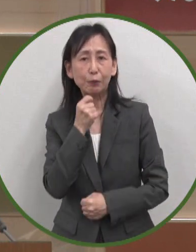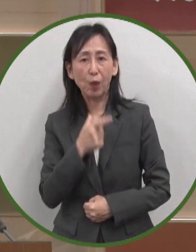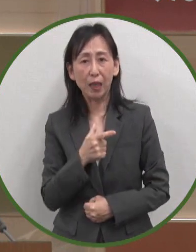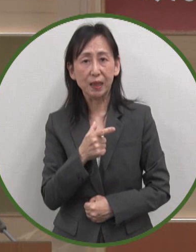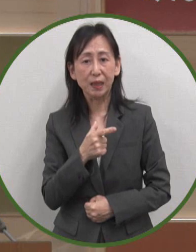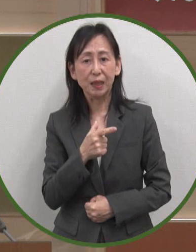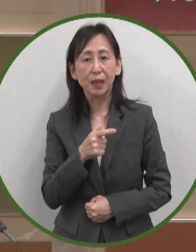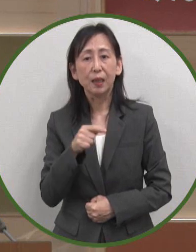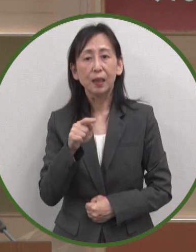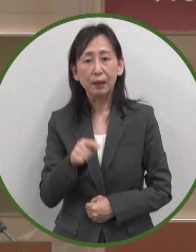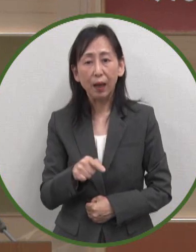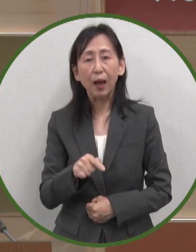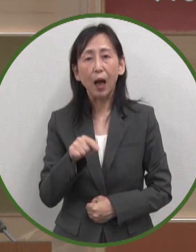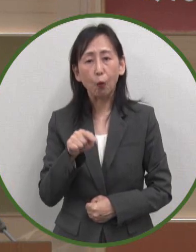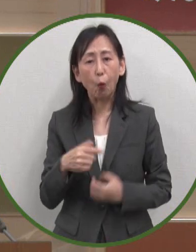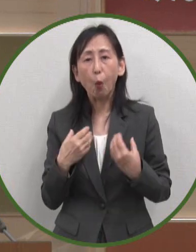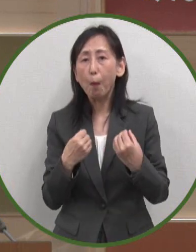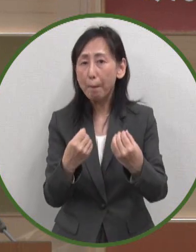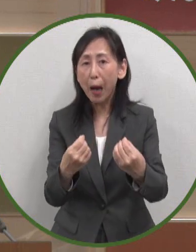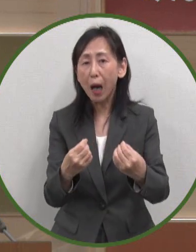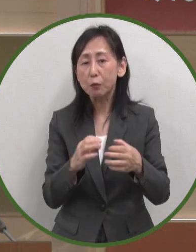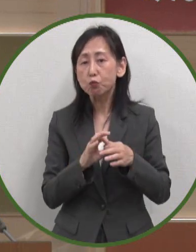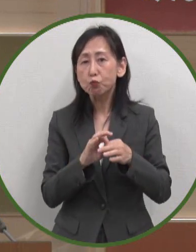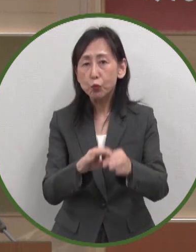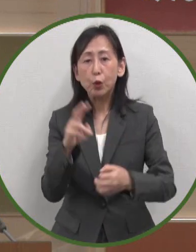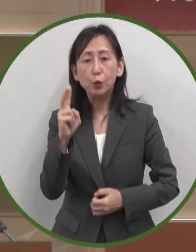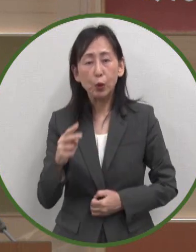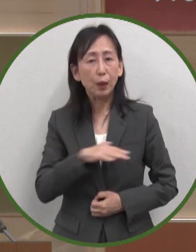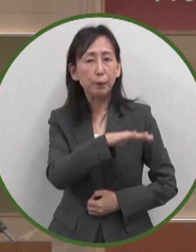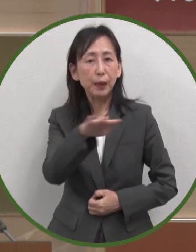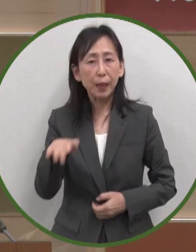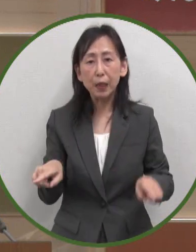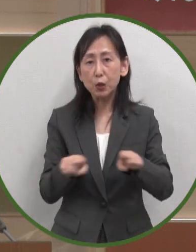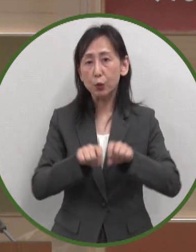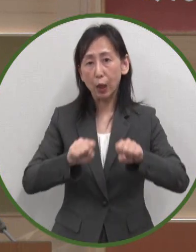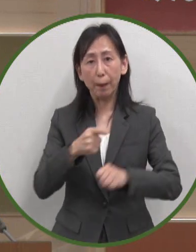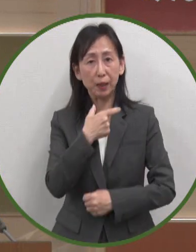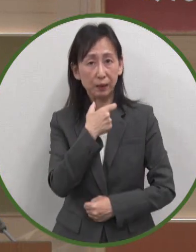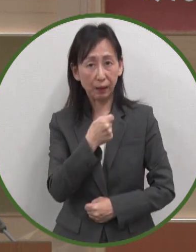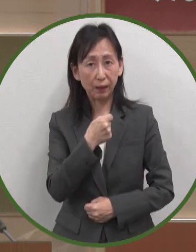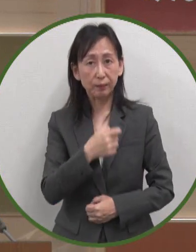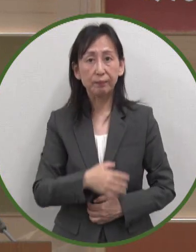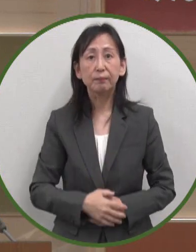ね、ここで持ちこたえるように、みんなで、頑張っていけたらなというふうに思っています。